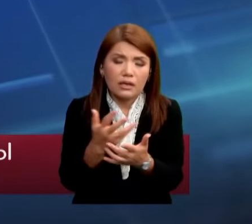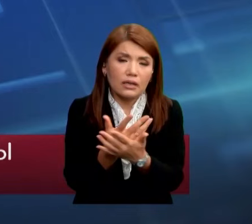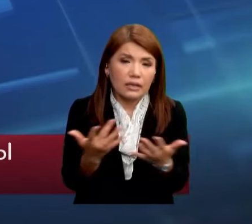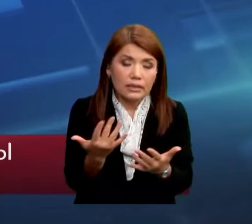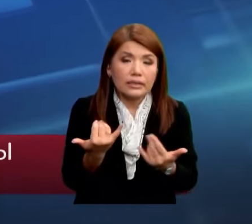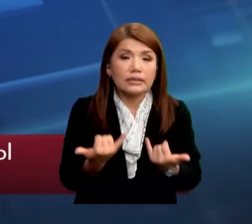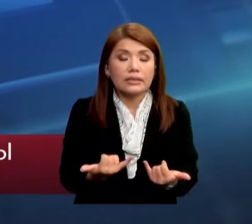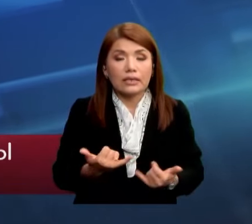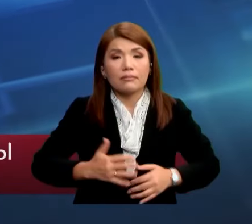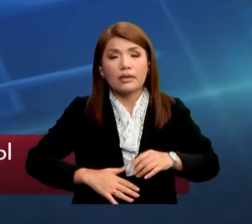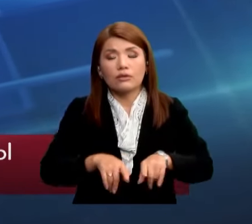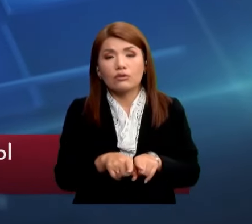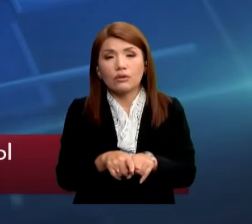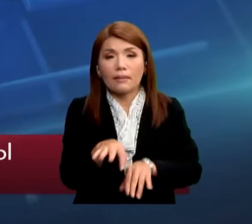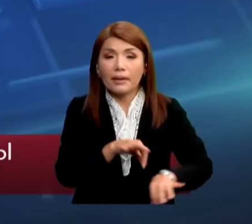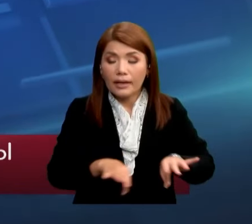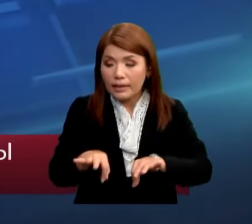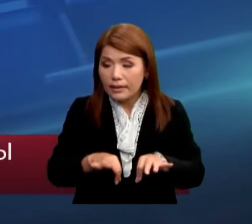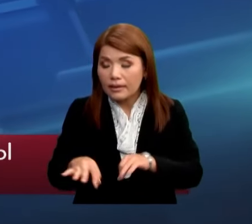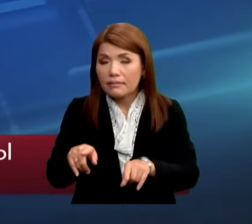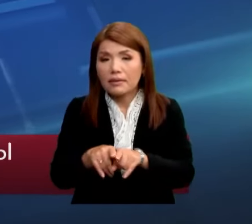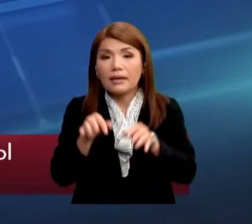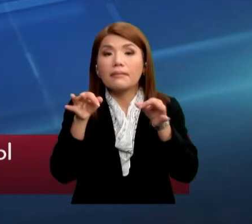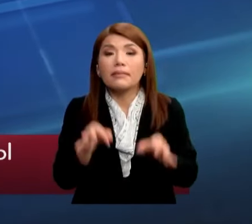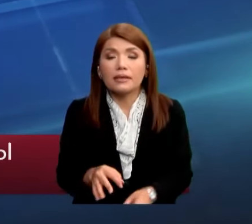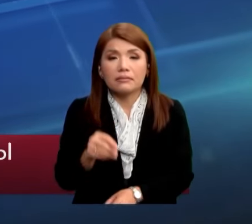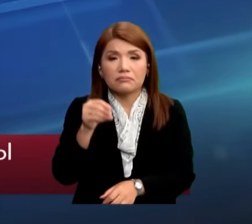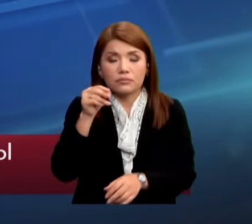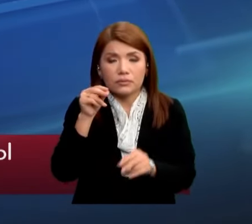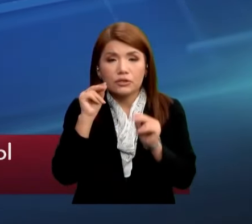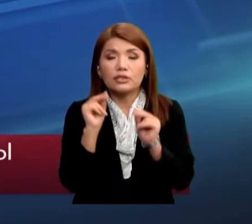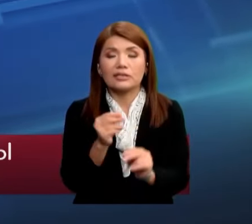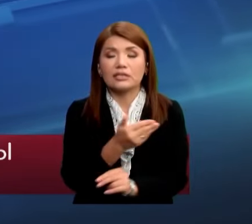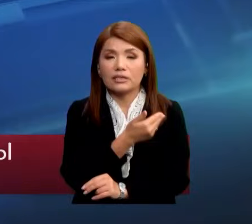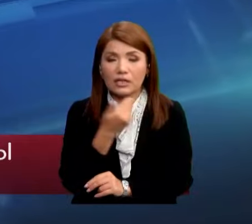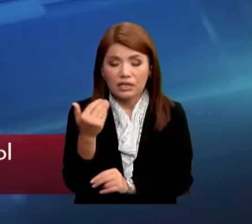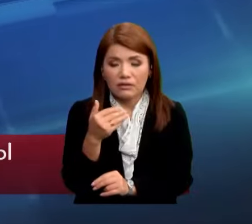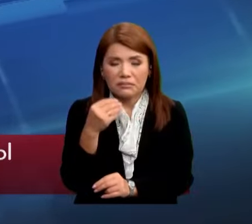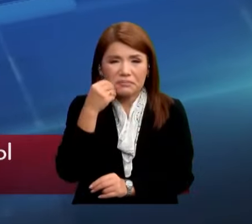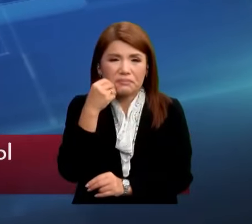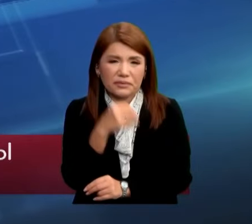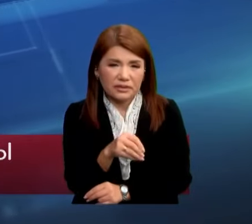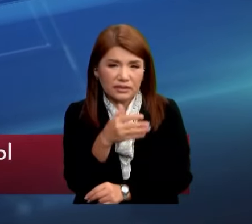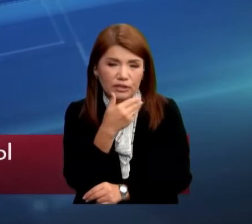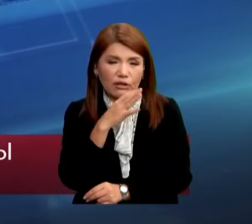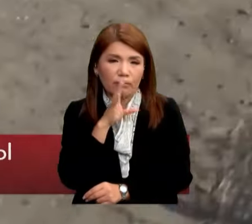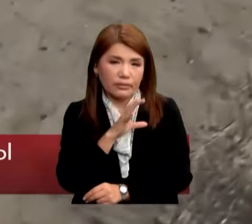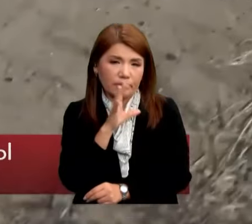практически проектировщик компетентных не осталось в Казахстане некачественные проекты